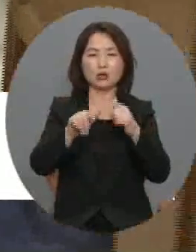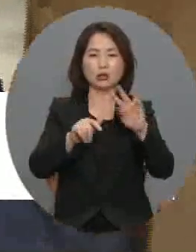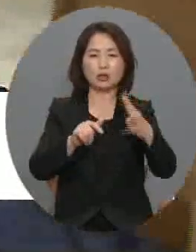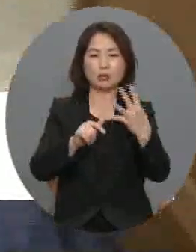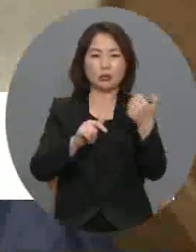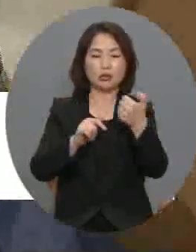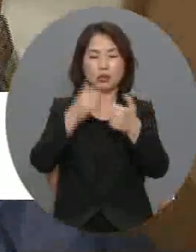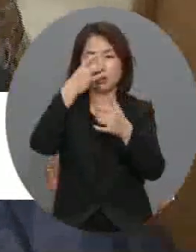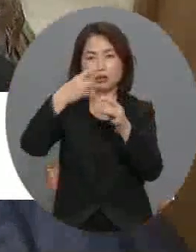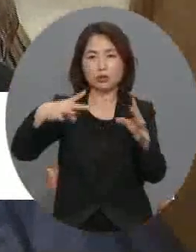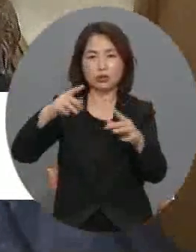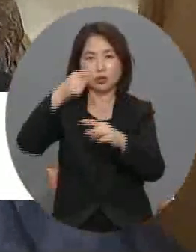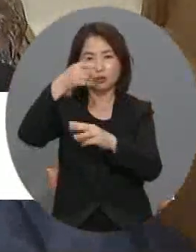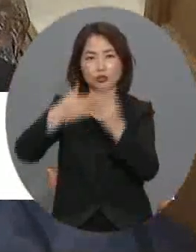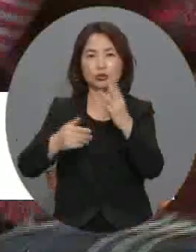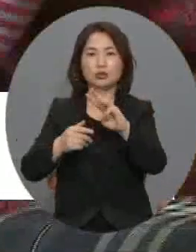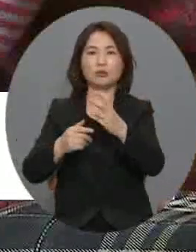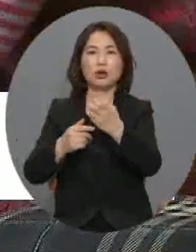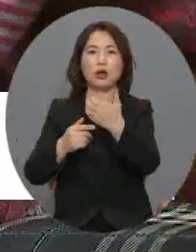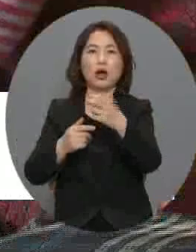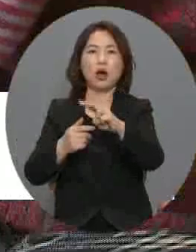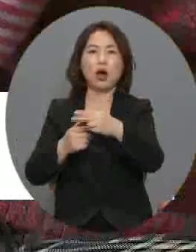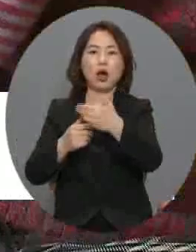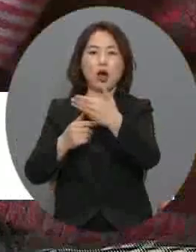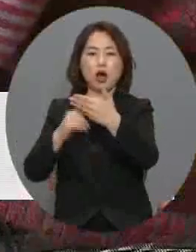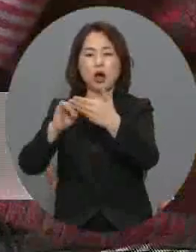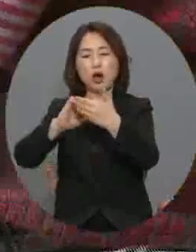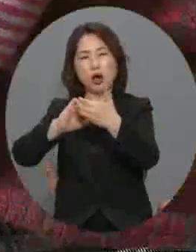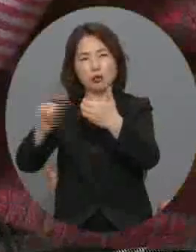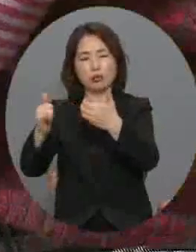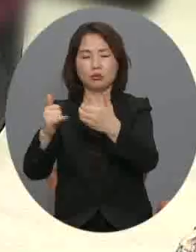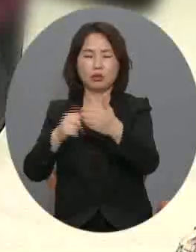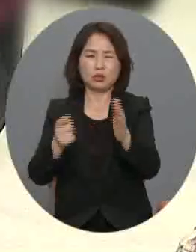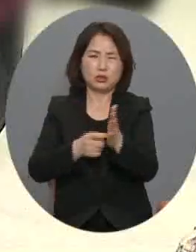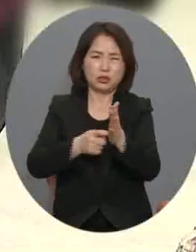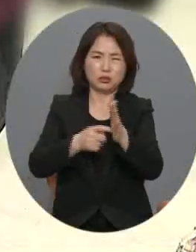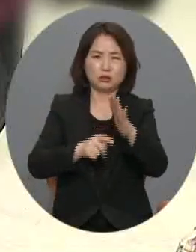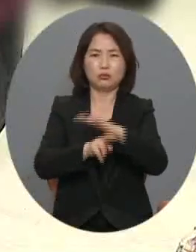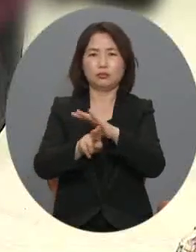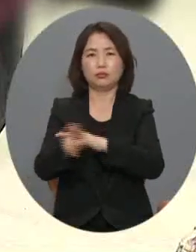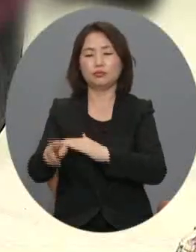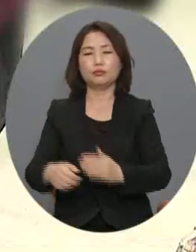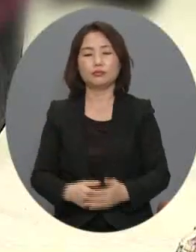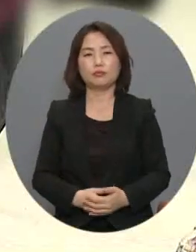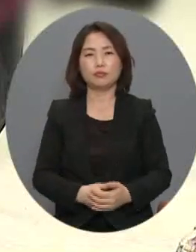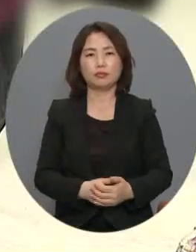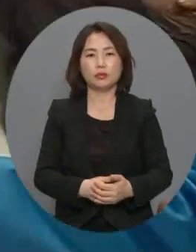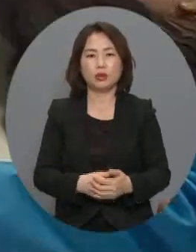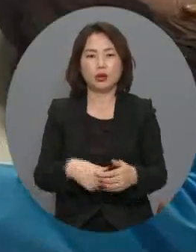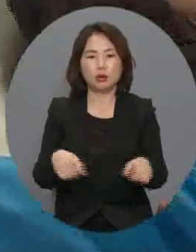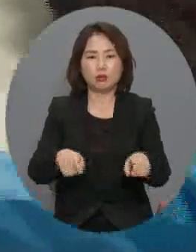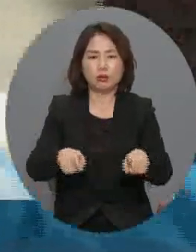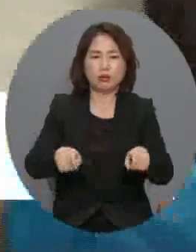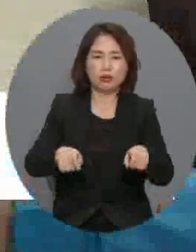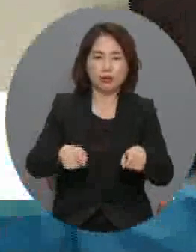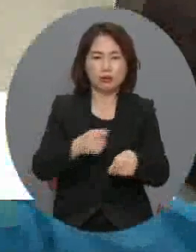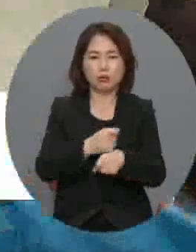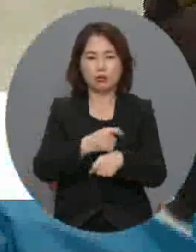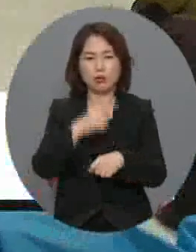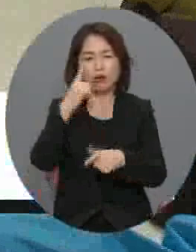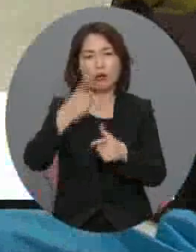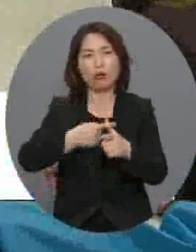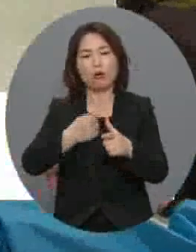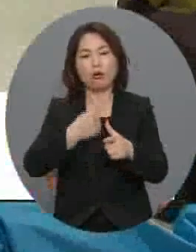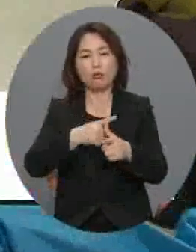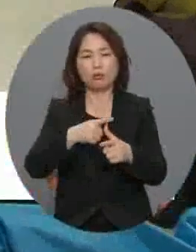명, 예천과 영주에선 주민 290명이 마을 회관 등지로 긴급 대피했습니다. 벌써 떨리는 거 하니 뭐야 할 떨이고